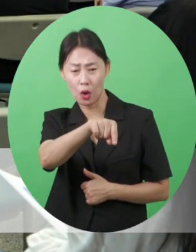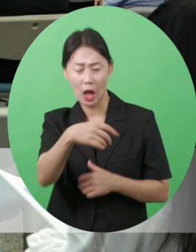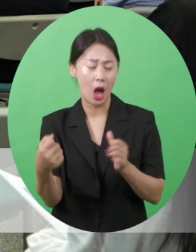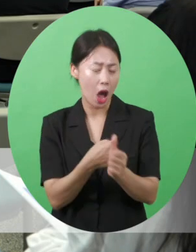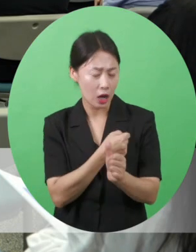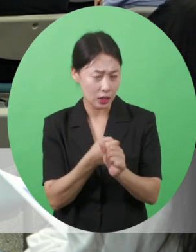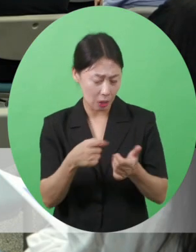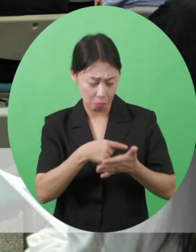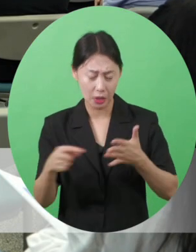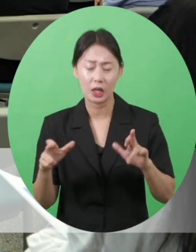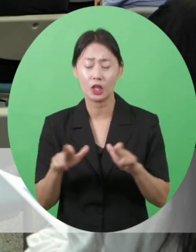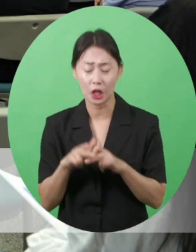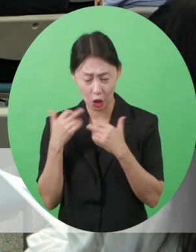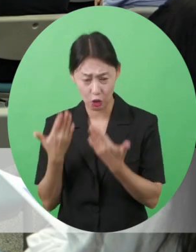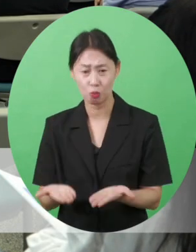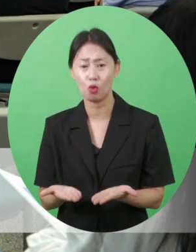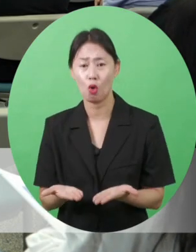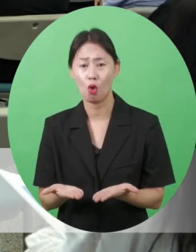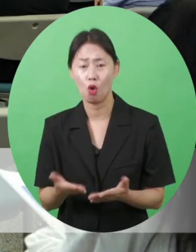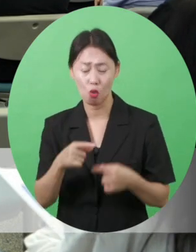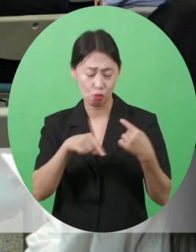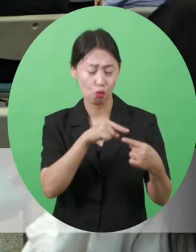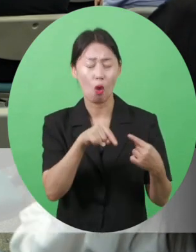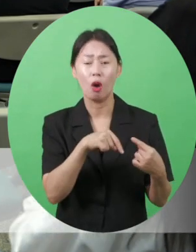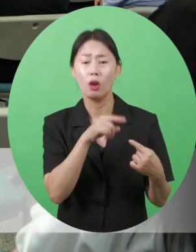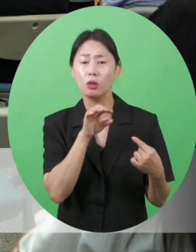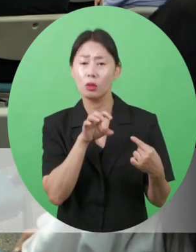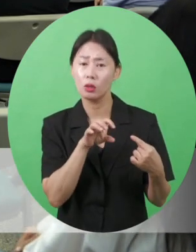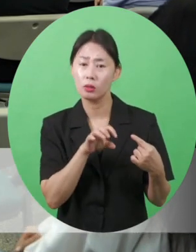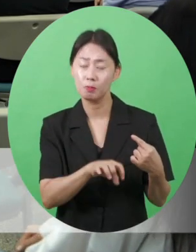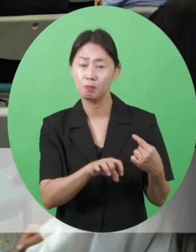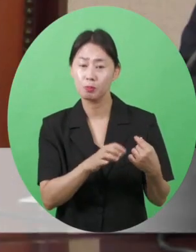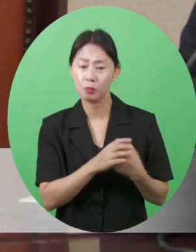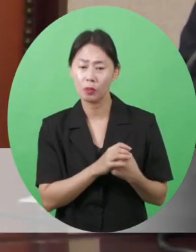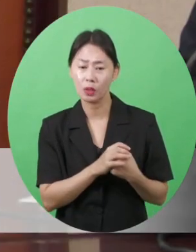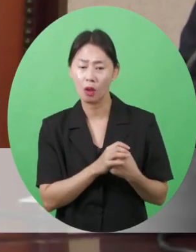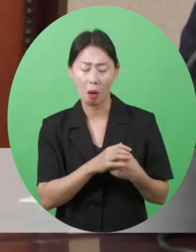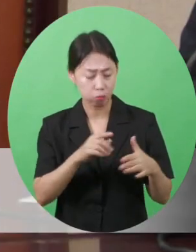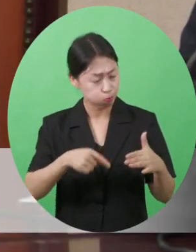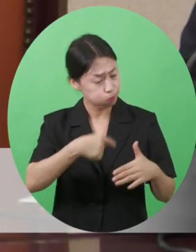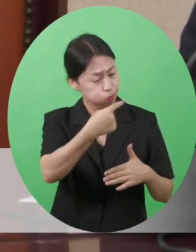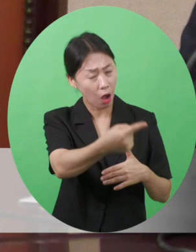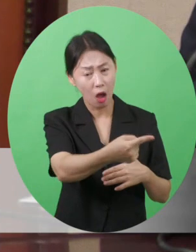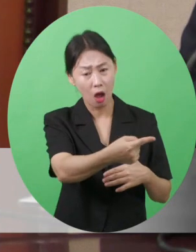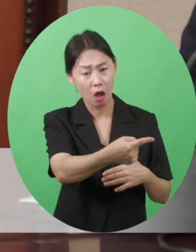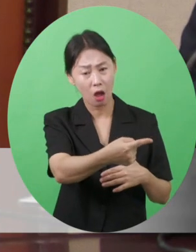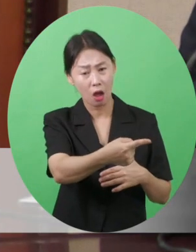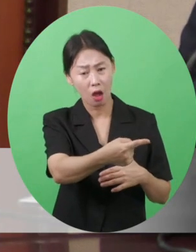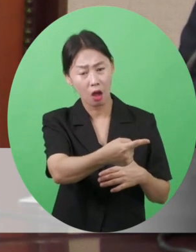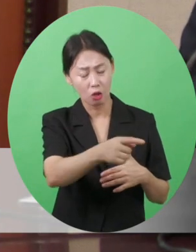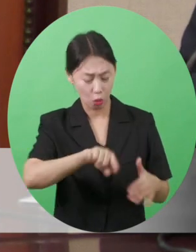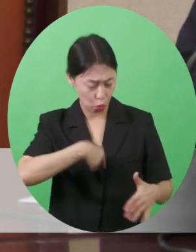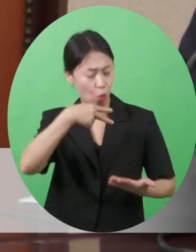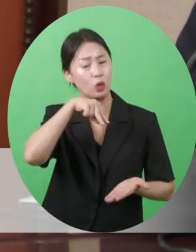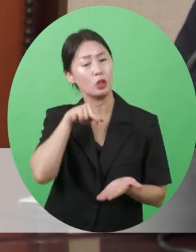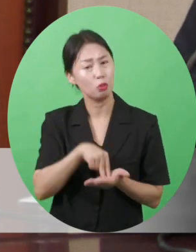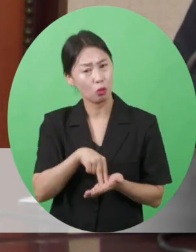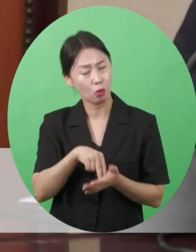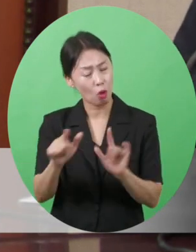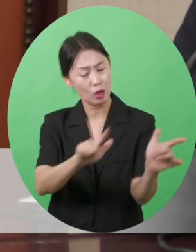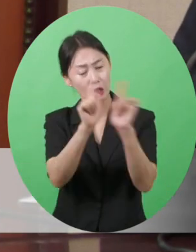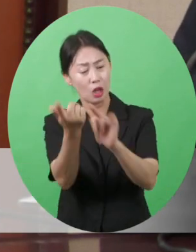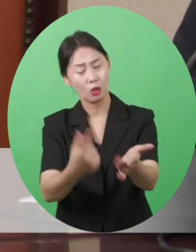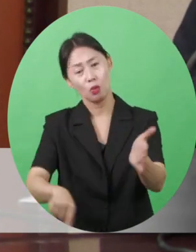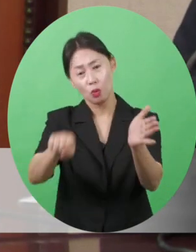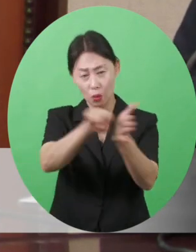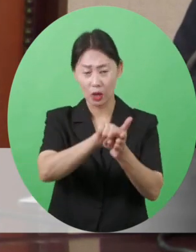특대피행 장애인 쉼터에서 거주하고 계신 분들이 나갔을 때 조금 더 독립적으로 정착할 수